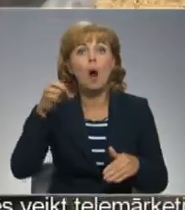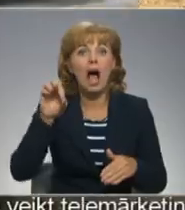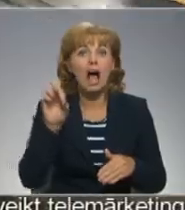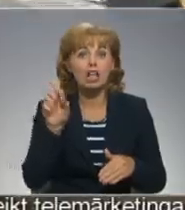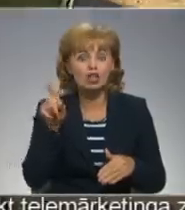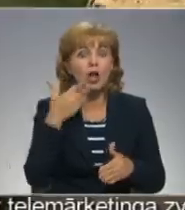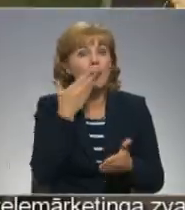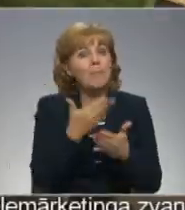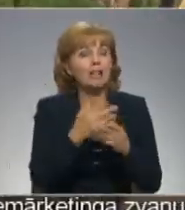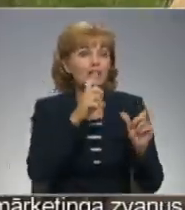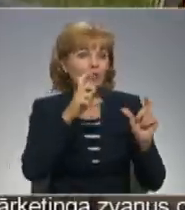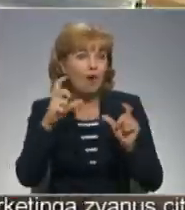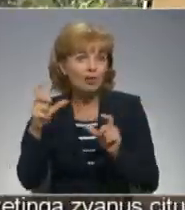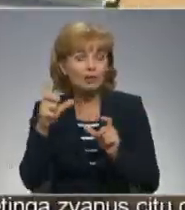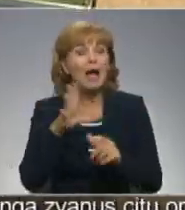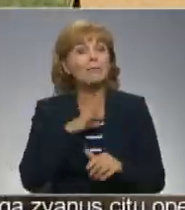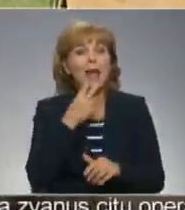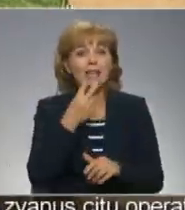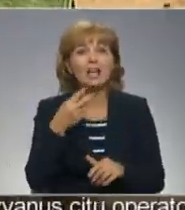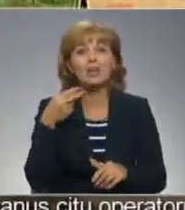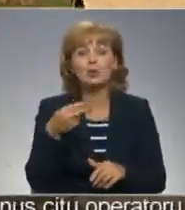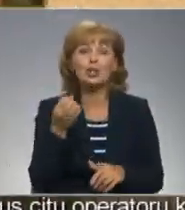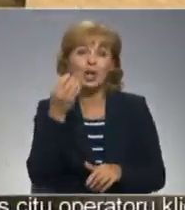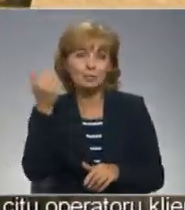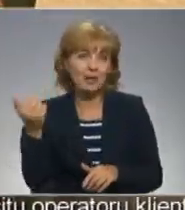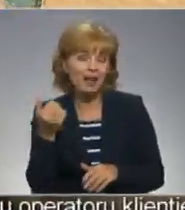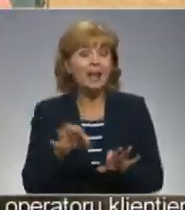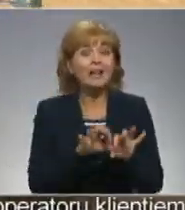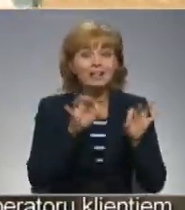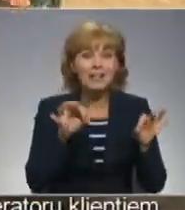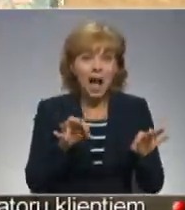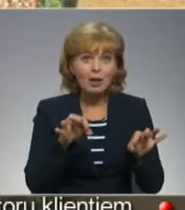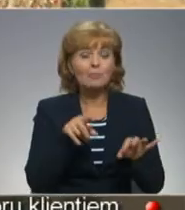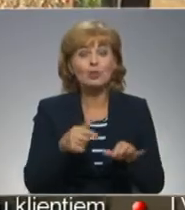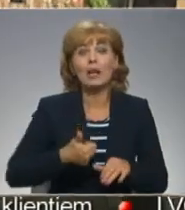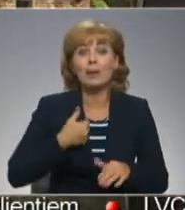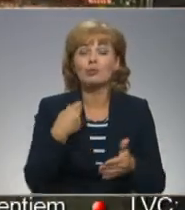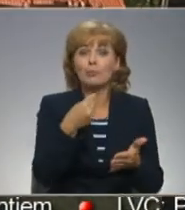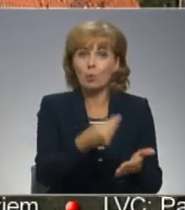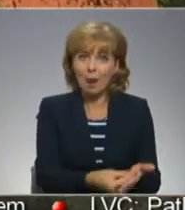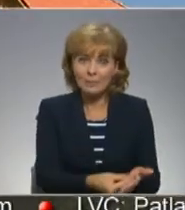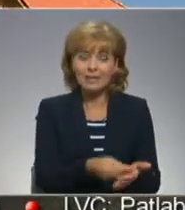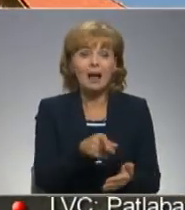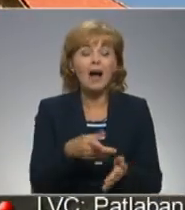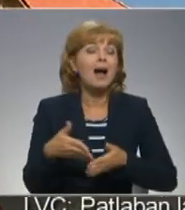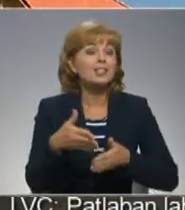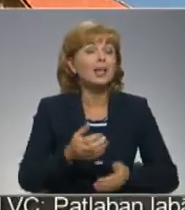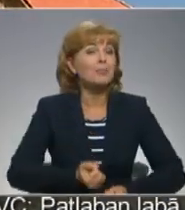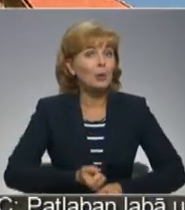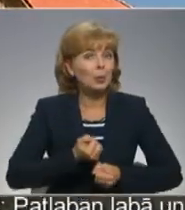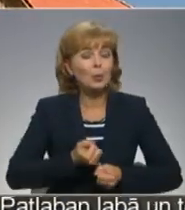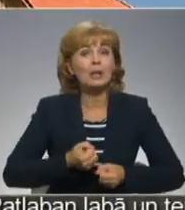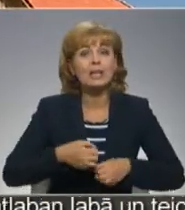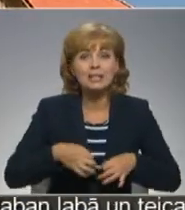rāda fotogrāfijas, kā viss izskatījies 2014. Gada sākumā, kad šo īpašumu iegādājās. Ceļš bijis grūti